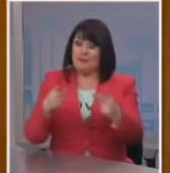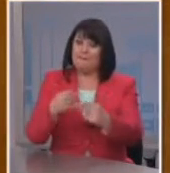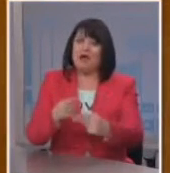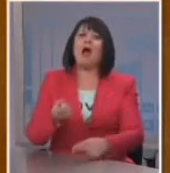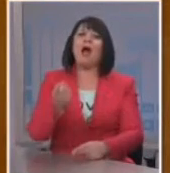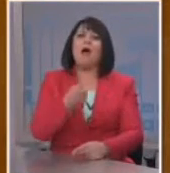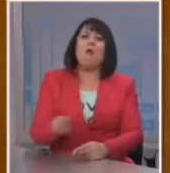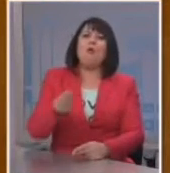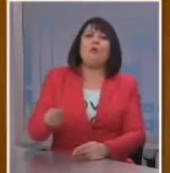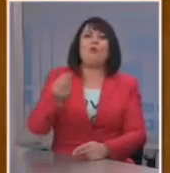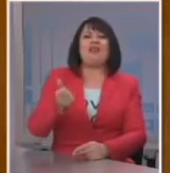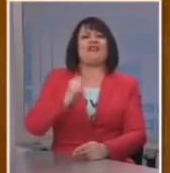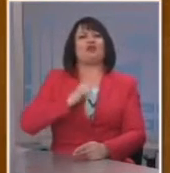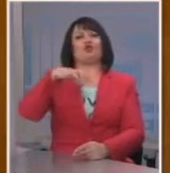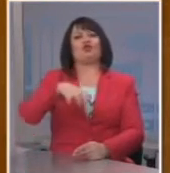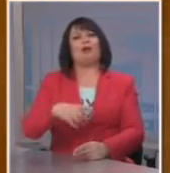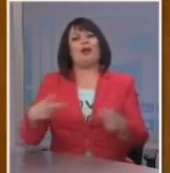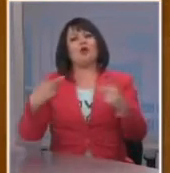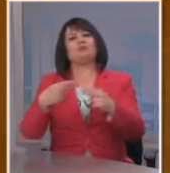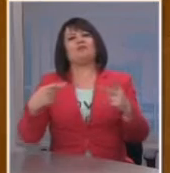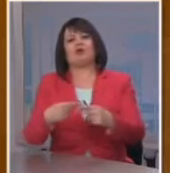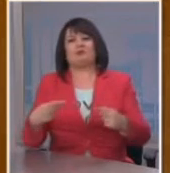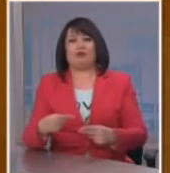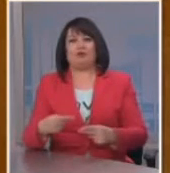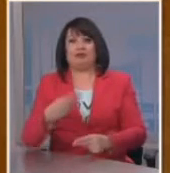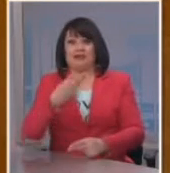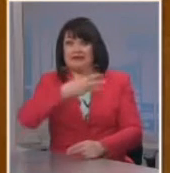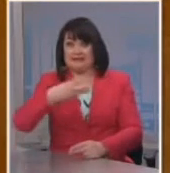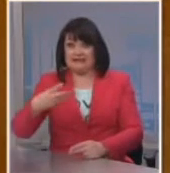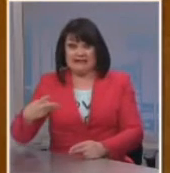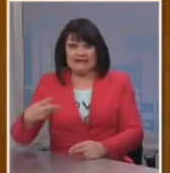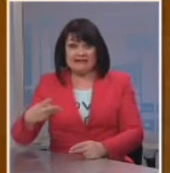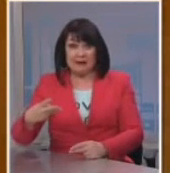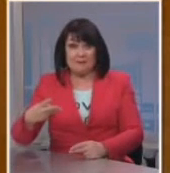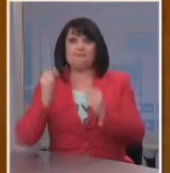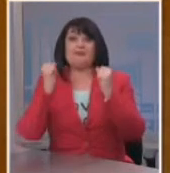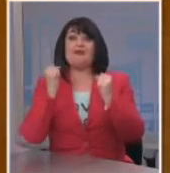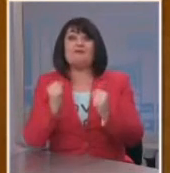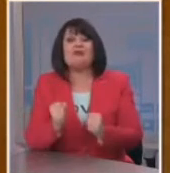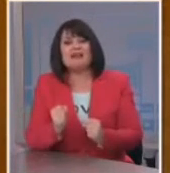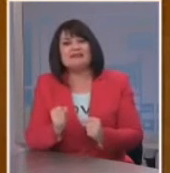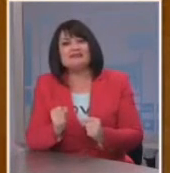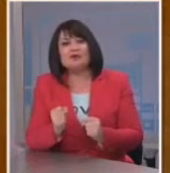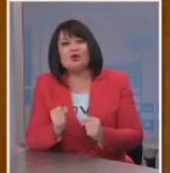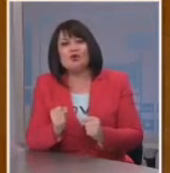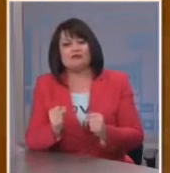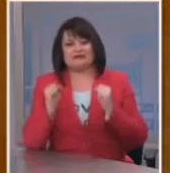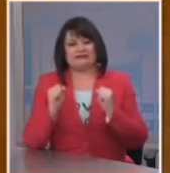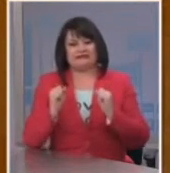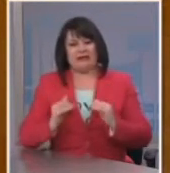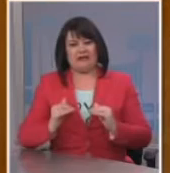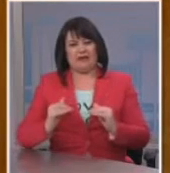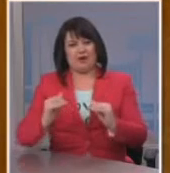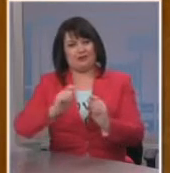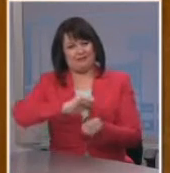άλλες περικοπές στον ιδιωτικό τομέα. Ο ΣΥΡΙΖΑ λοιπόν αποτελεί το βασικό πόλο σταθερότητας και μετασχηματισμού